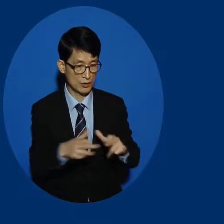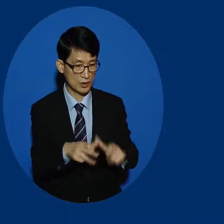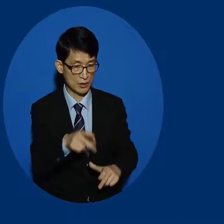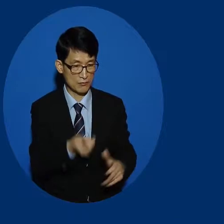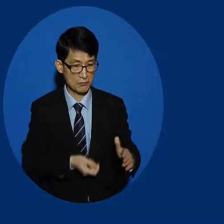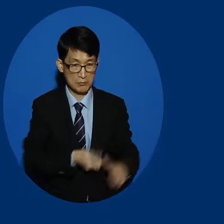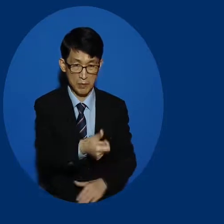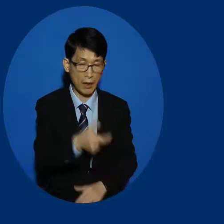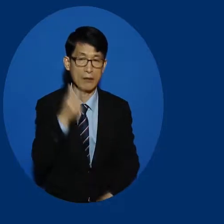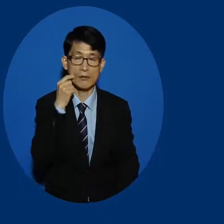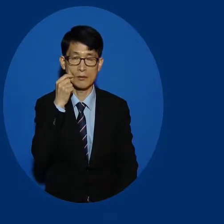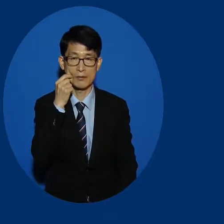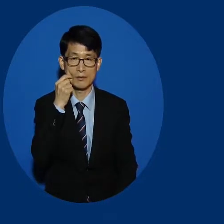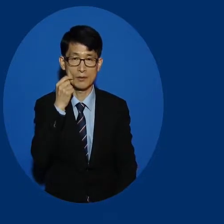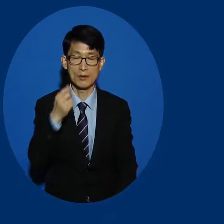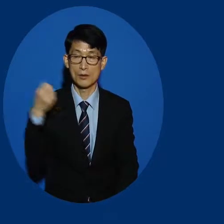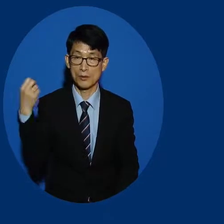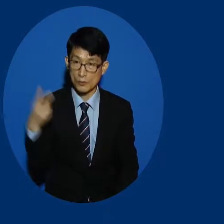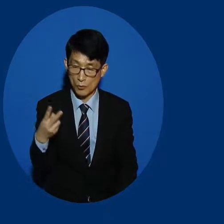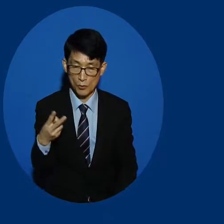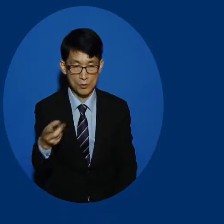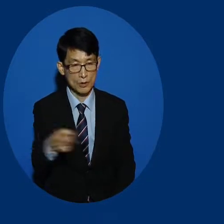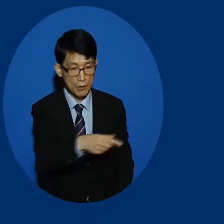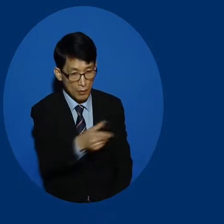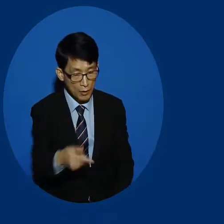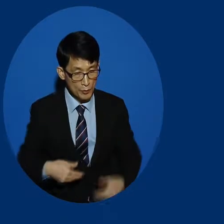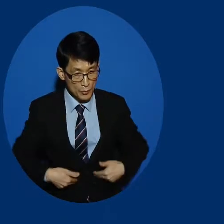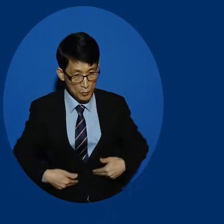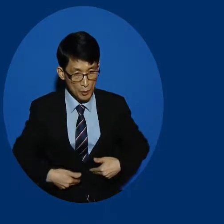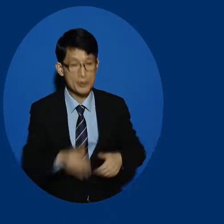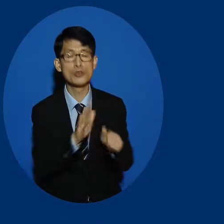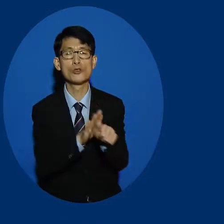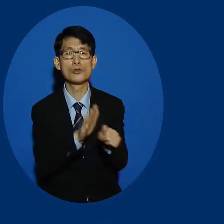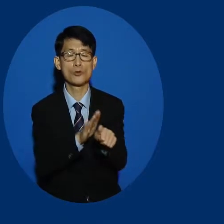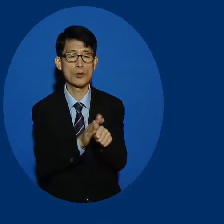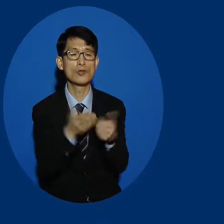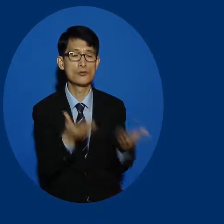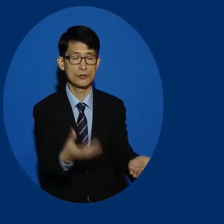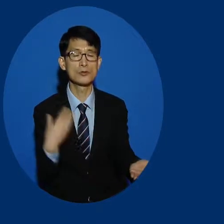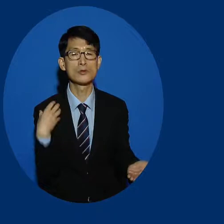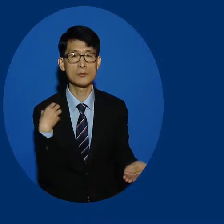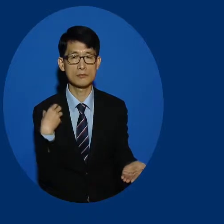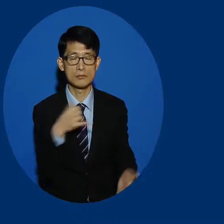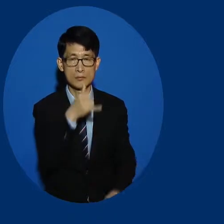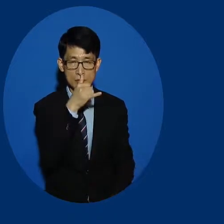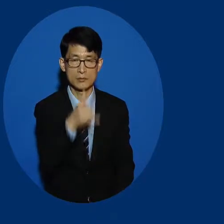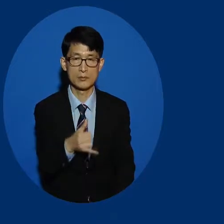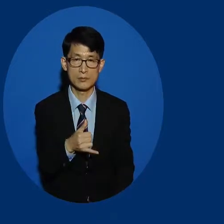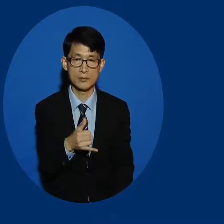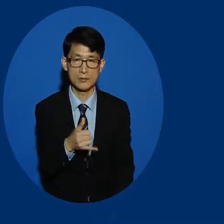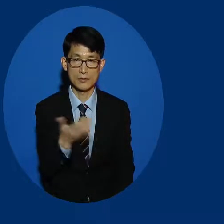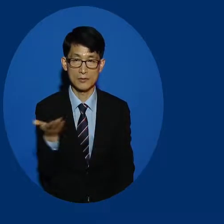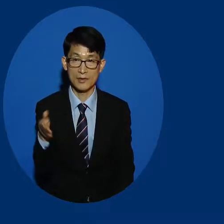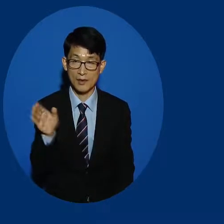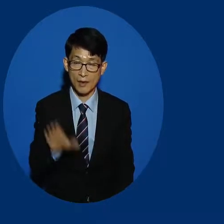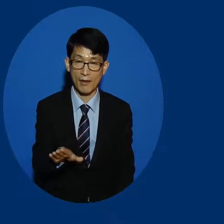그에 필요한 여러 가지 지원들을 의무적으로 해야 합니다. 하지만 우리나라는